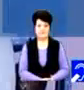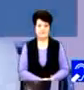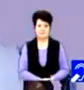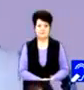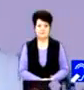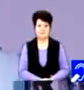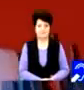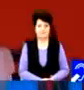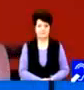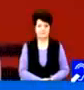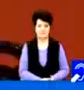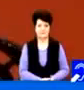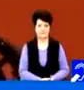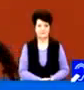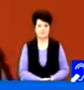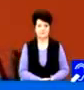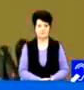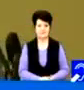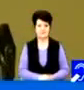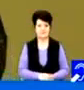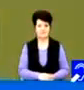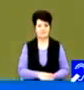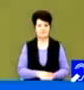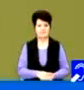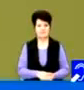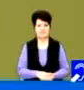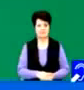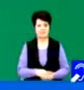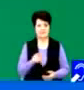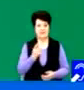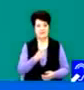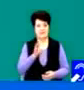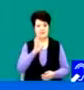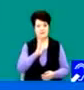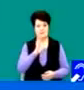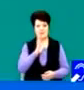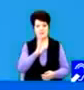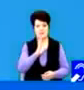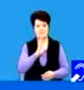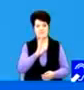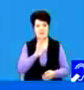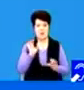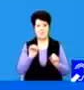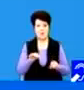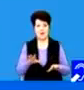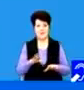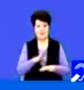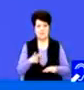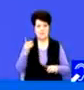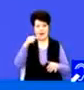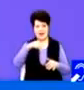mai e regină decât floarea doar femeie po deii mai